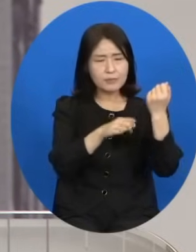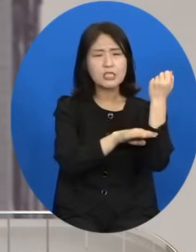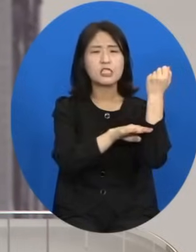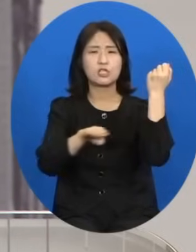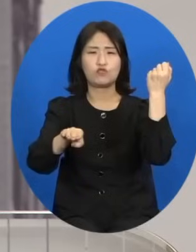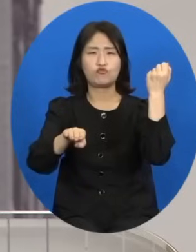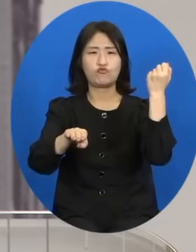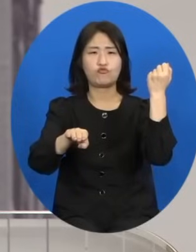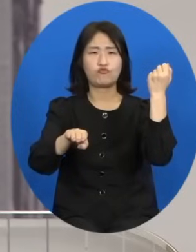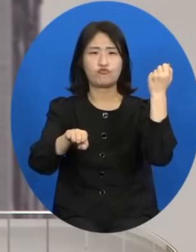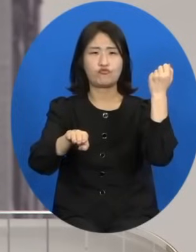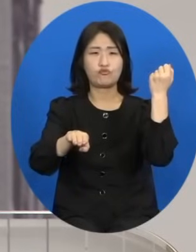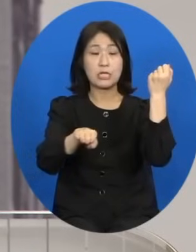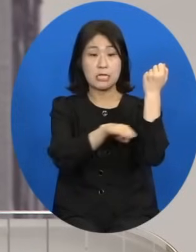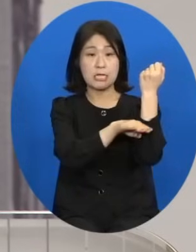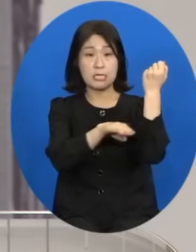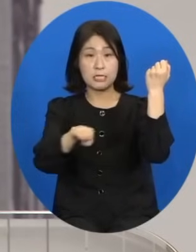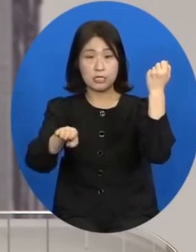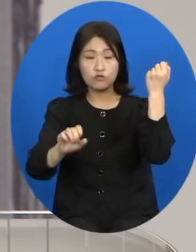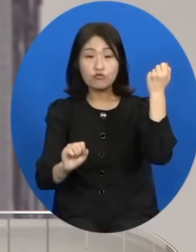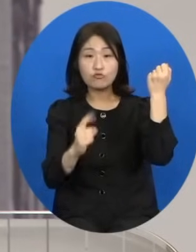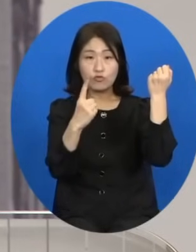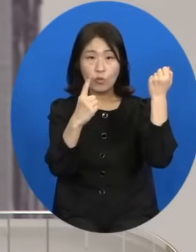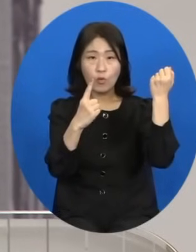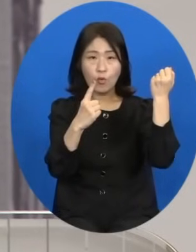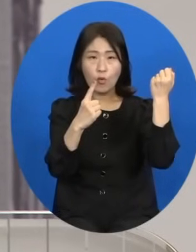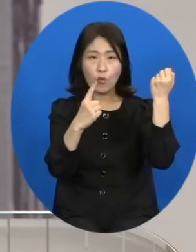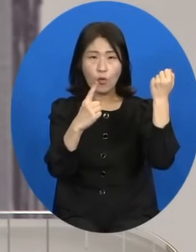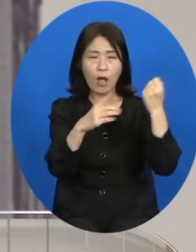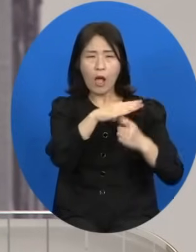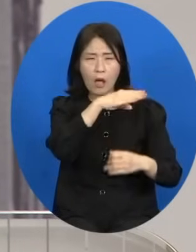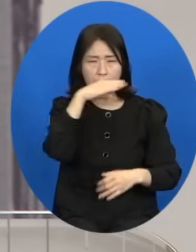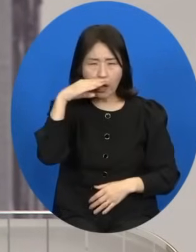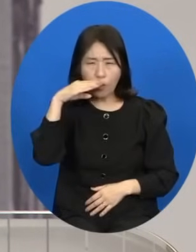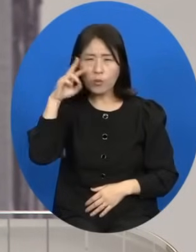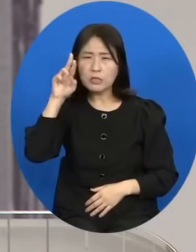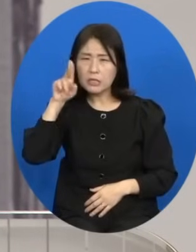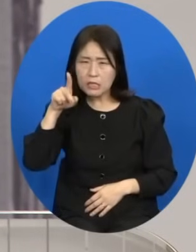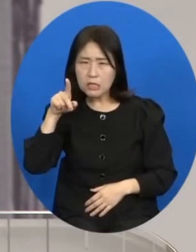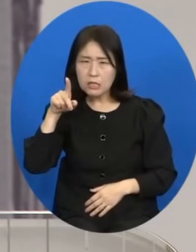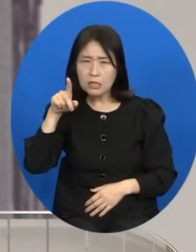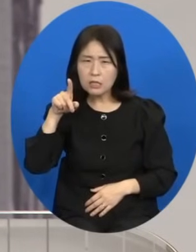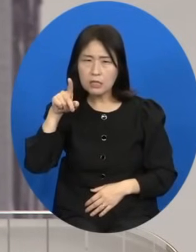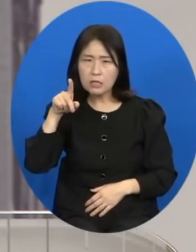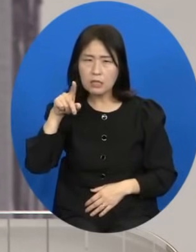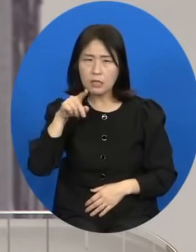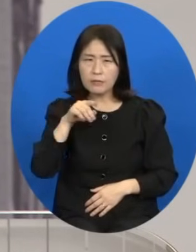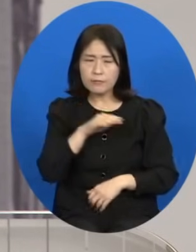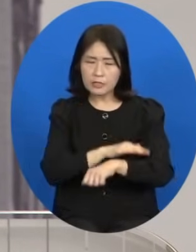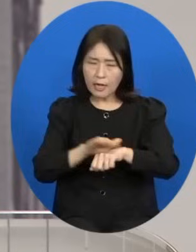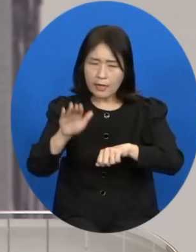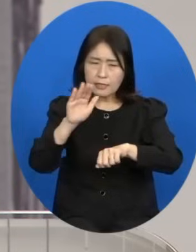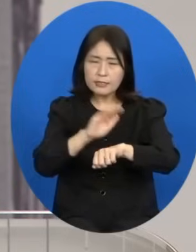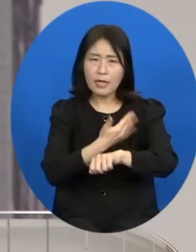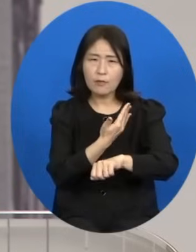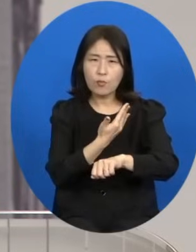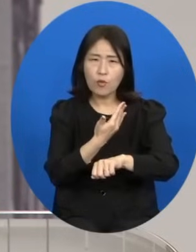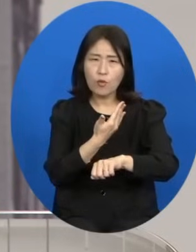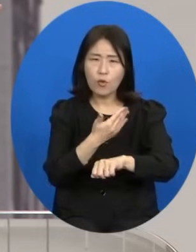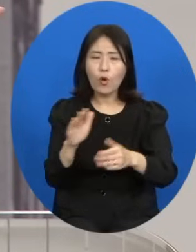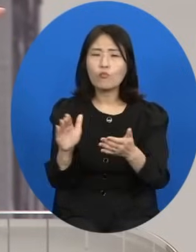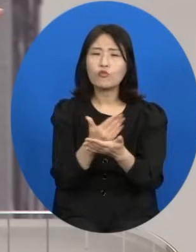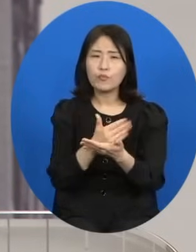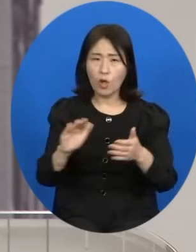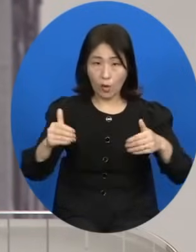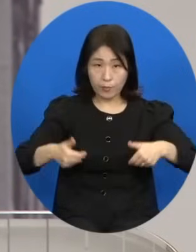의해서 옳거나 선하거나 악하거나 그게 분별이 되는 것이 지혜 영원한 것이 있고 영원하지 않은